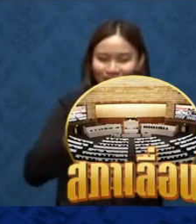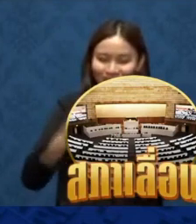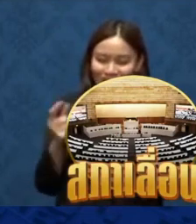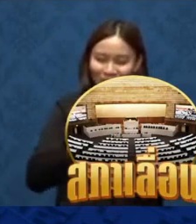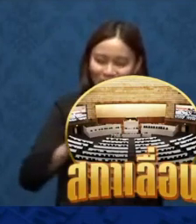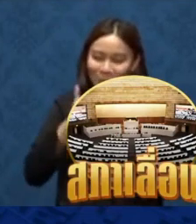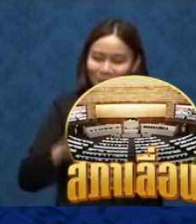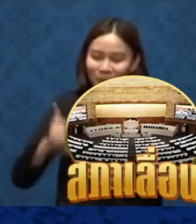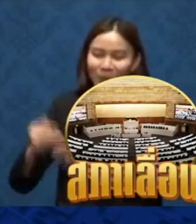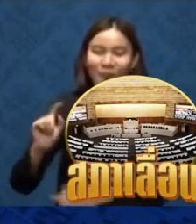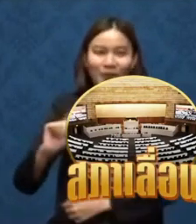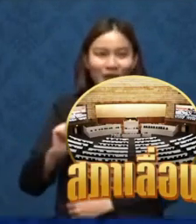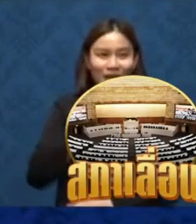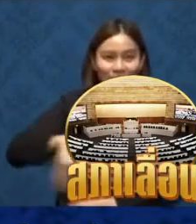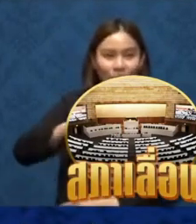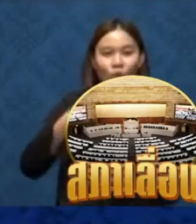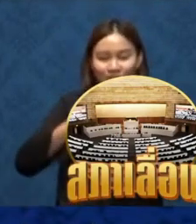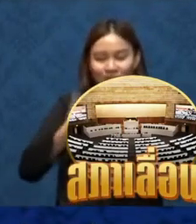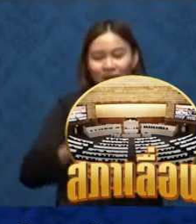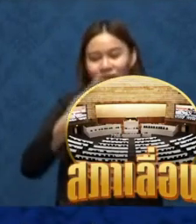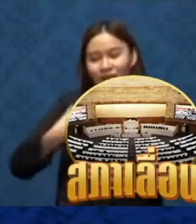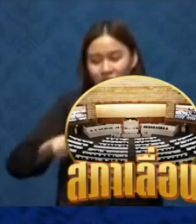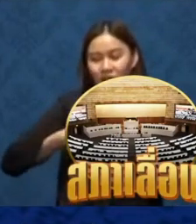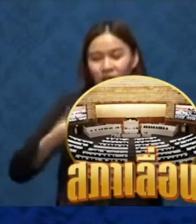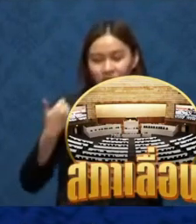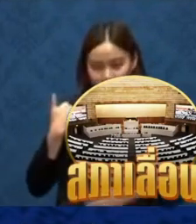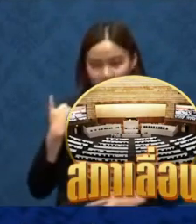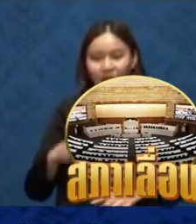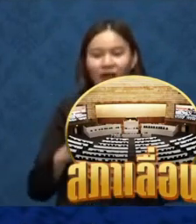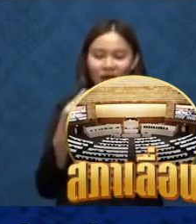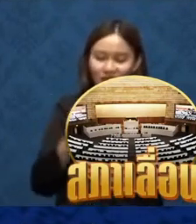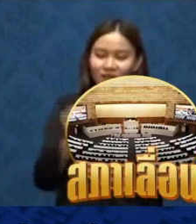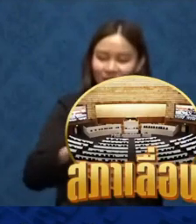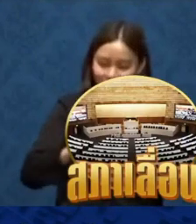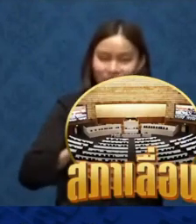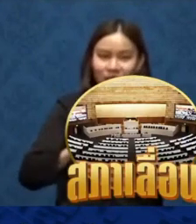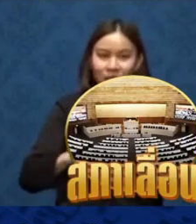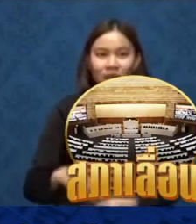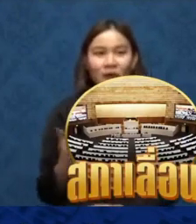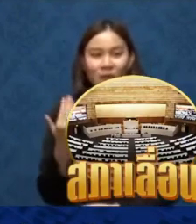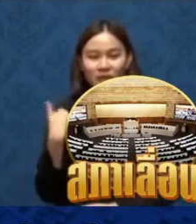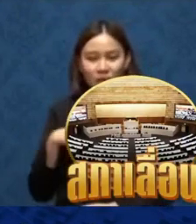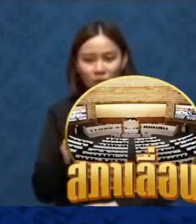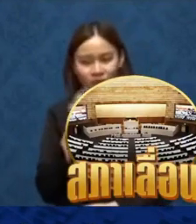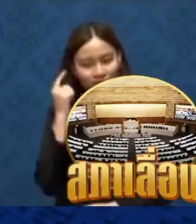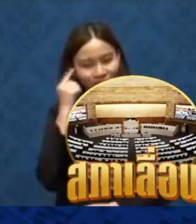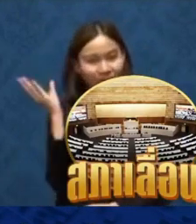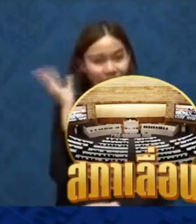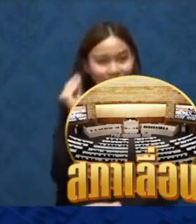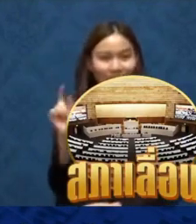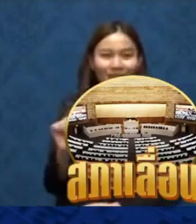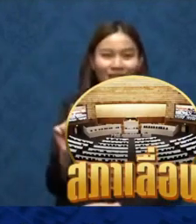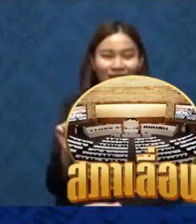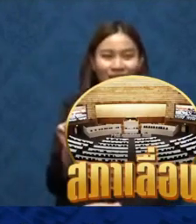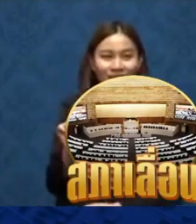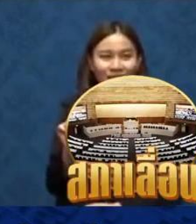ากนั้นนะครับนายวิโรจน์ลักษณะอดิศรส.ส.ในระบบบัญชีรายชื่อของก้าวไกลก็ลุกขึ้นหารือในเชิงเหน็บแนมนะครับว่าส.